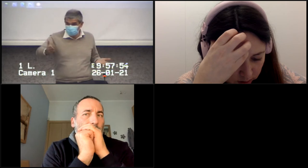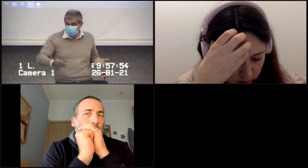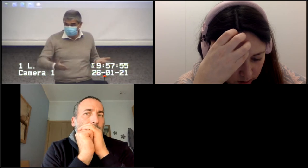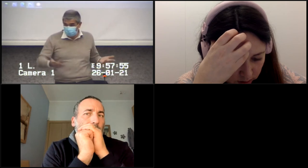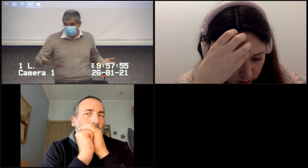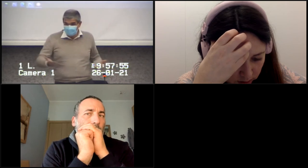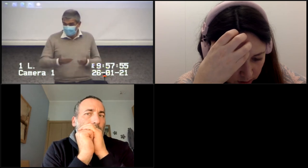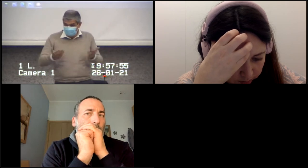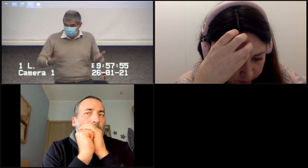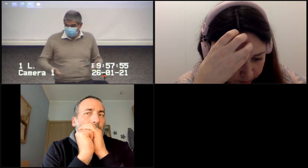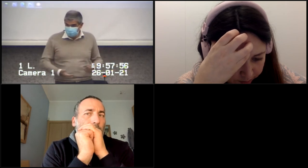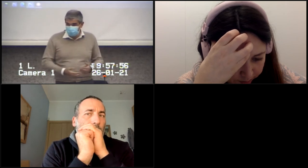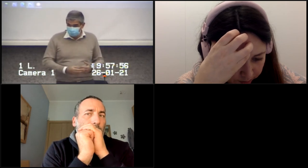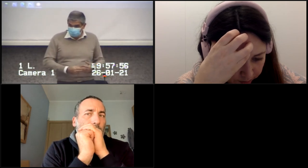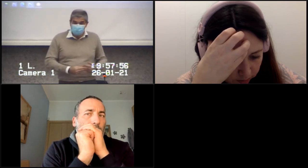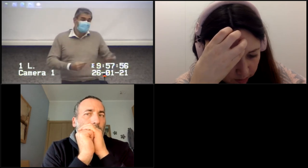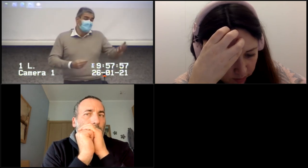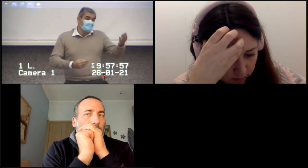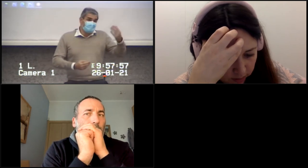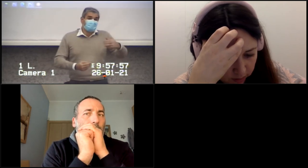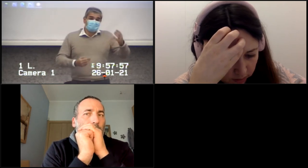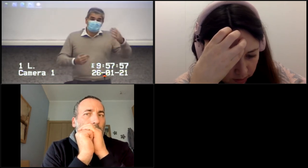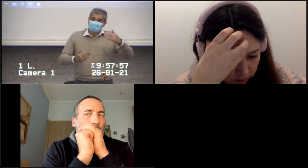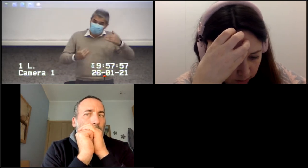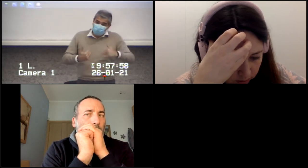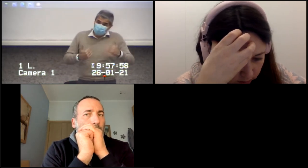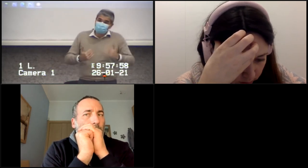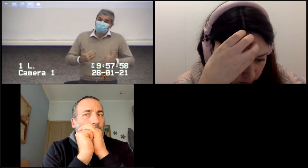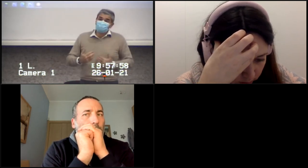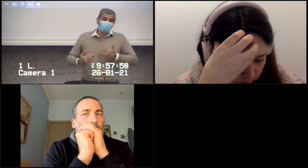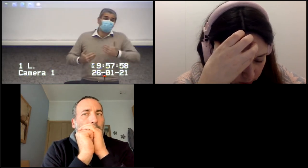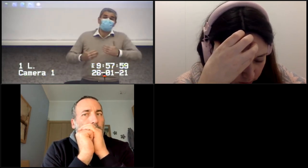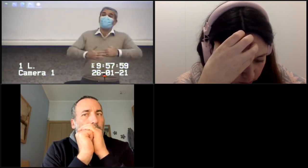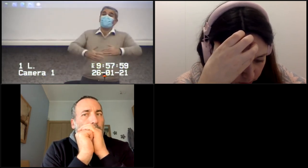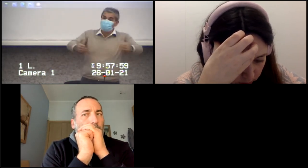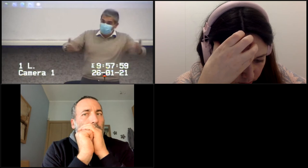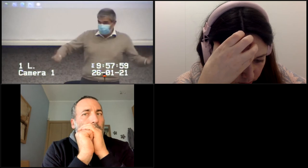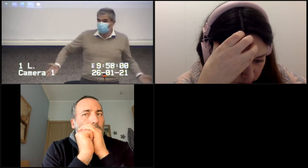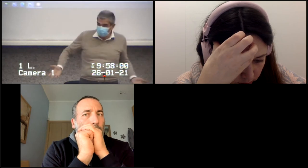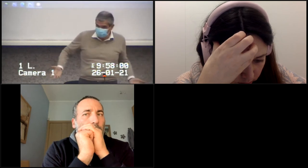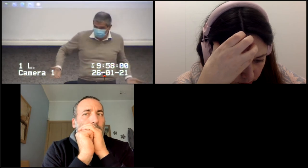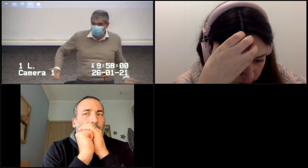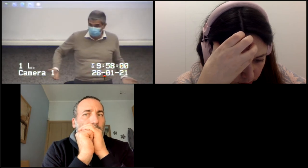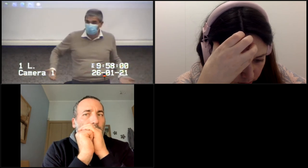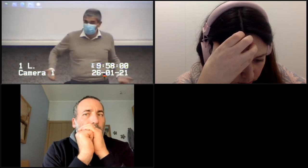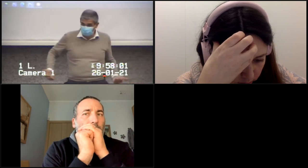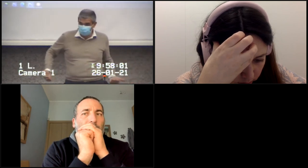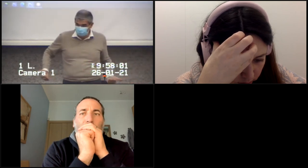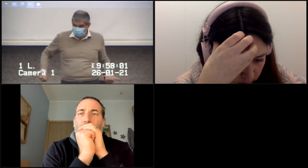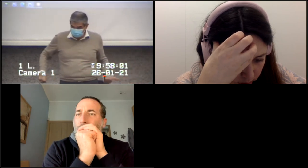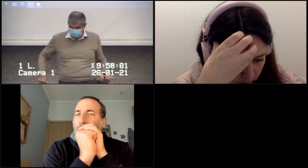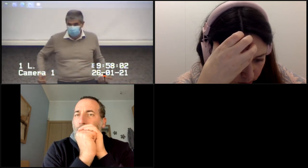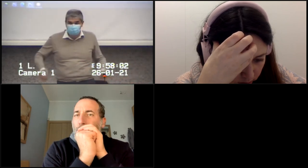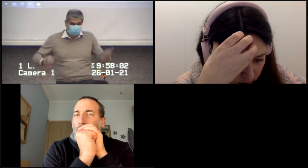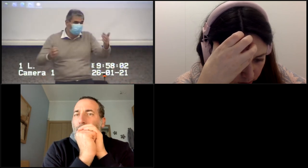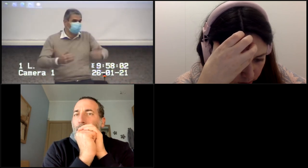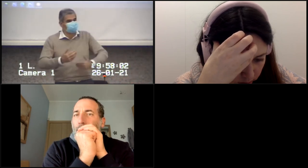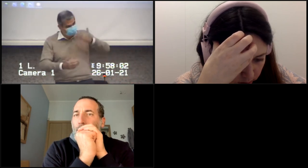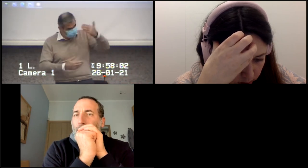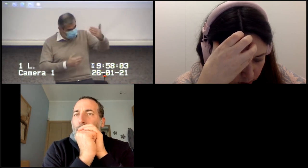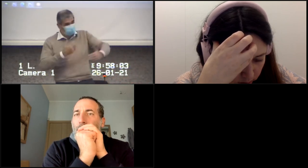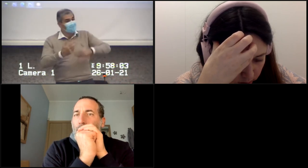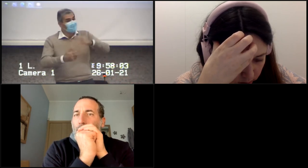che attualmente è inutilizzato e di parte di lasciarlo poi a piazza, quindi ad aprirlo alla collettività e